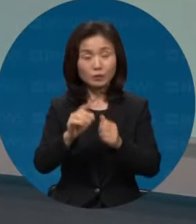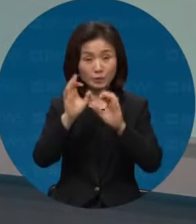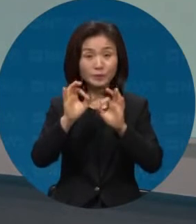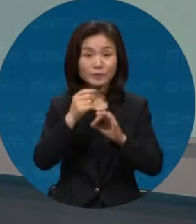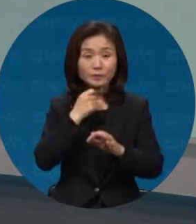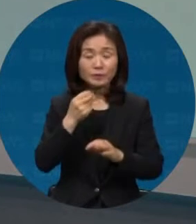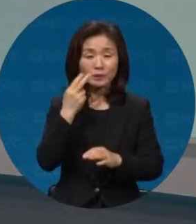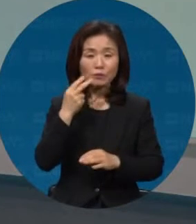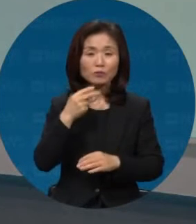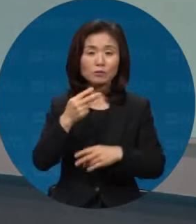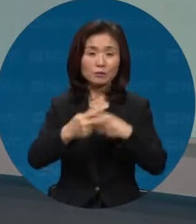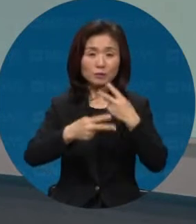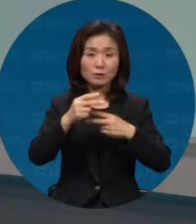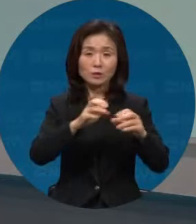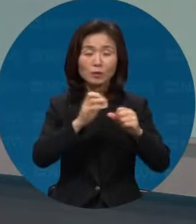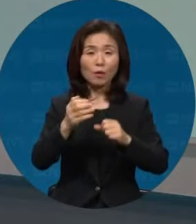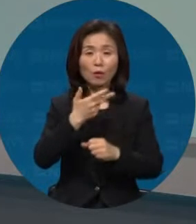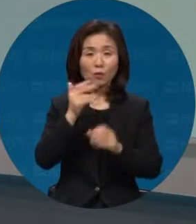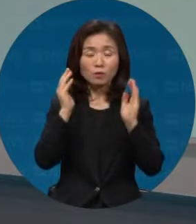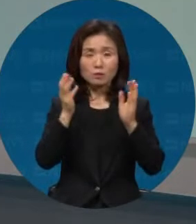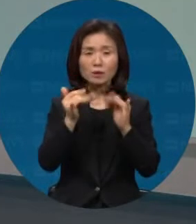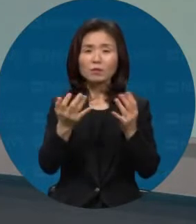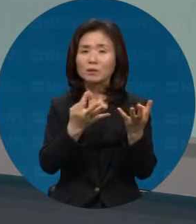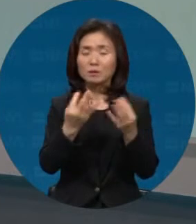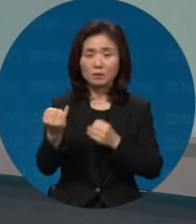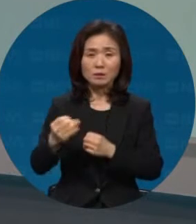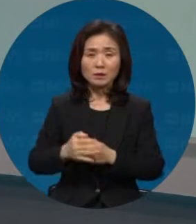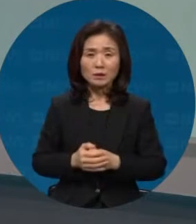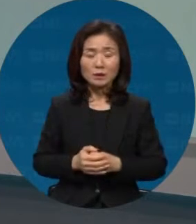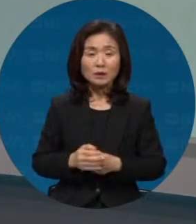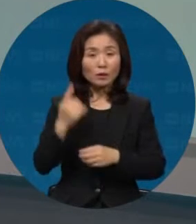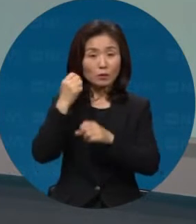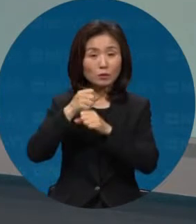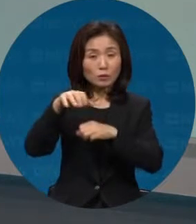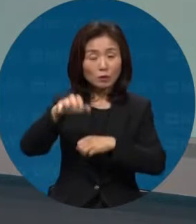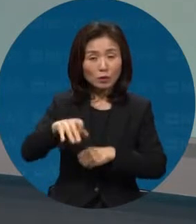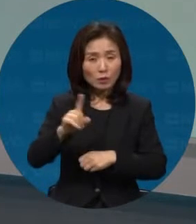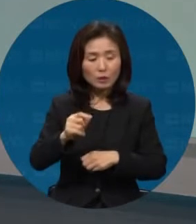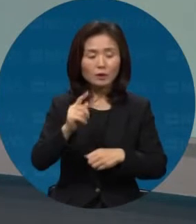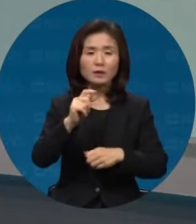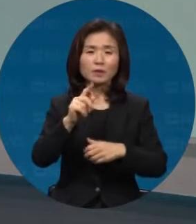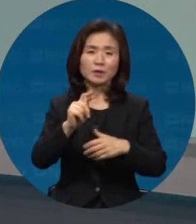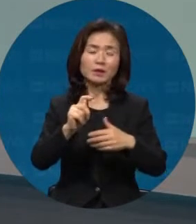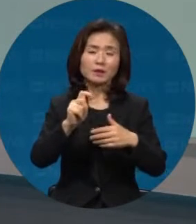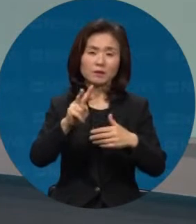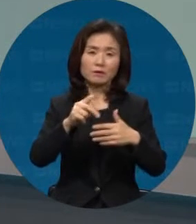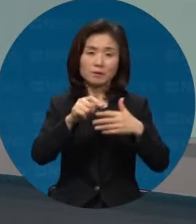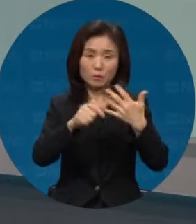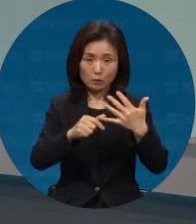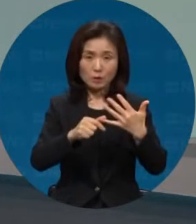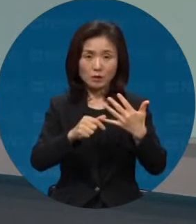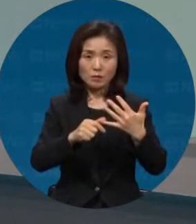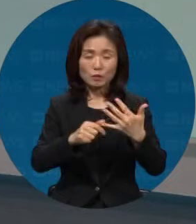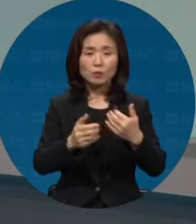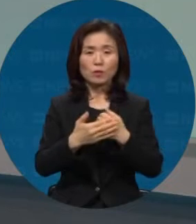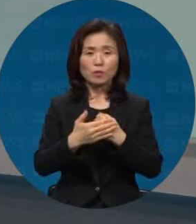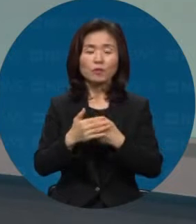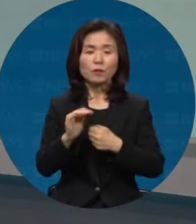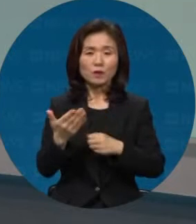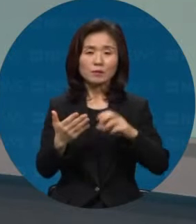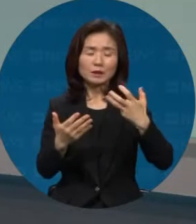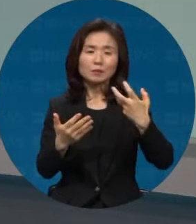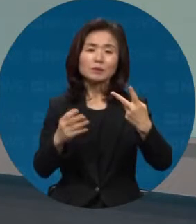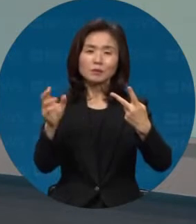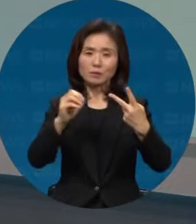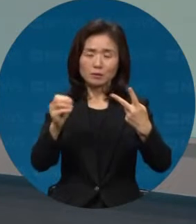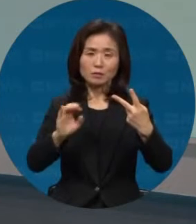드라마로 영어 공부하는 사람들이 적지 않죠 한 연구소에 따르면 텔레비전 프로그램이 도움이 됐다 는 응답이 82% 가 됐는데요 이 가운데